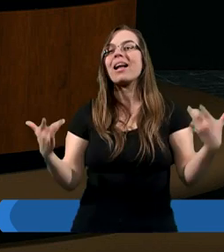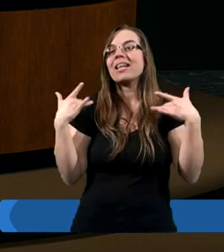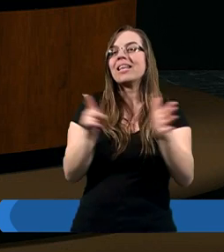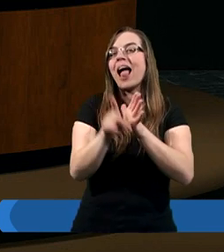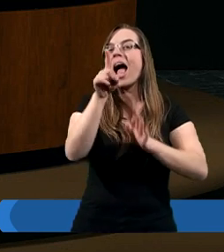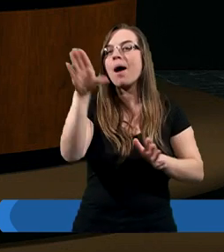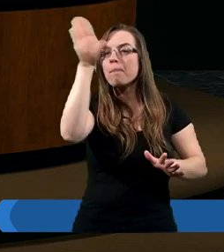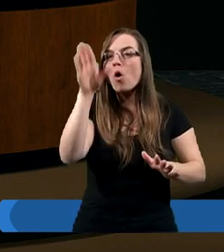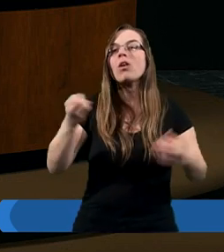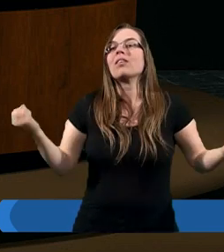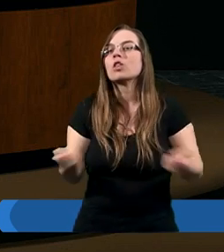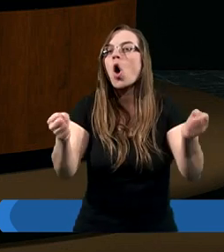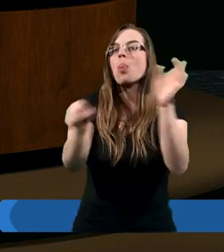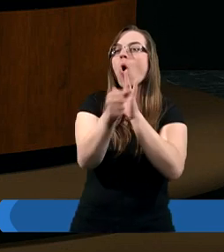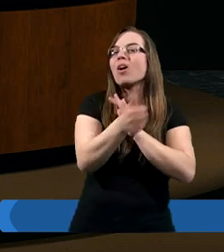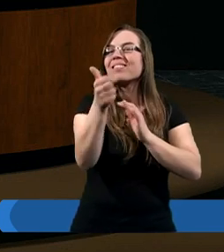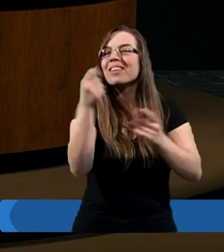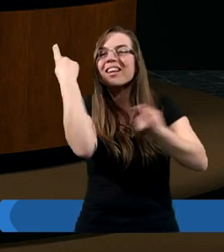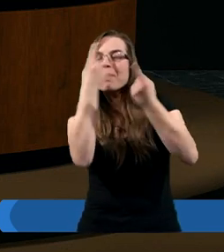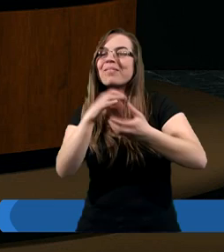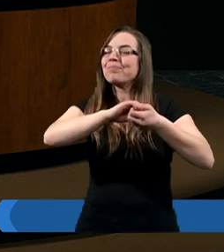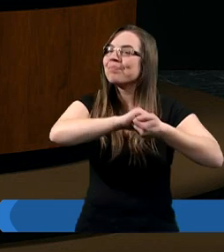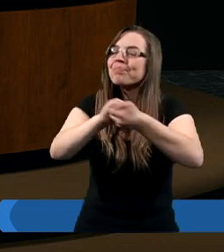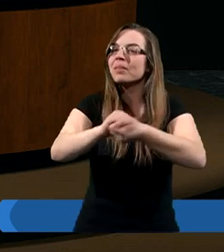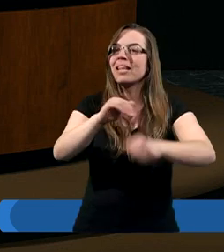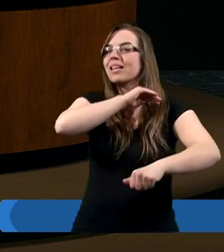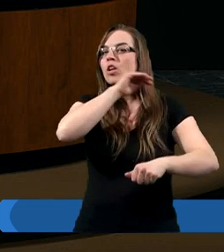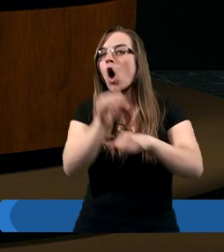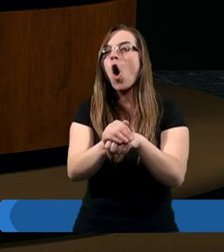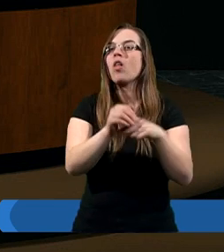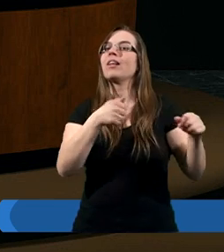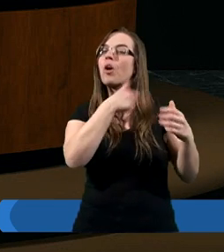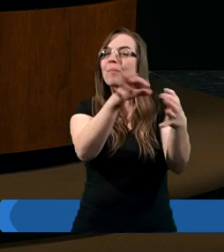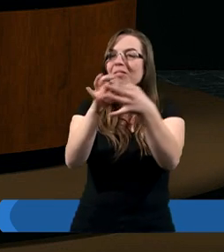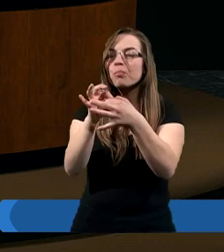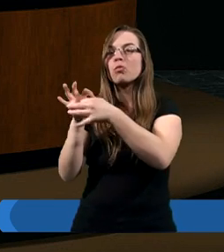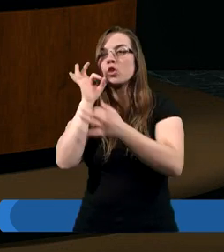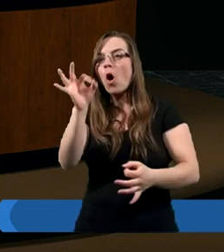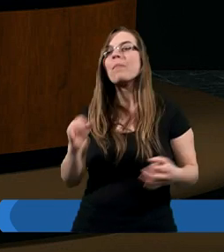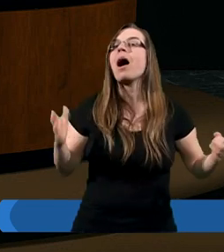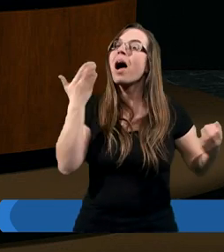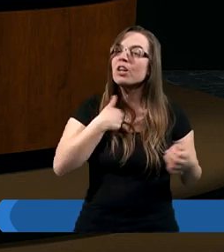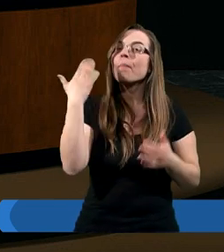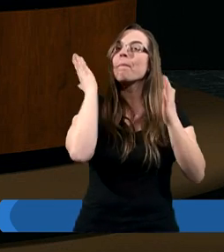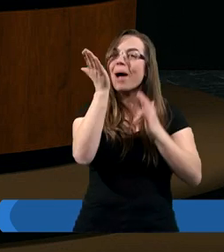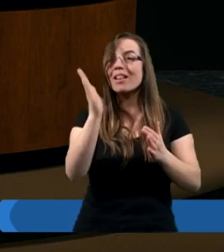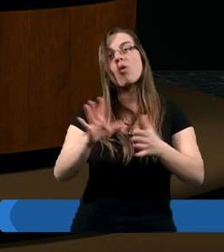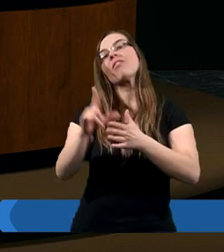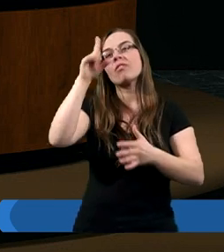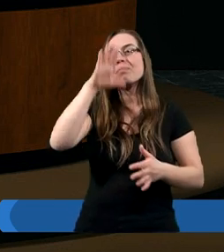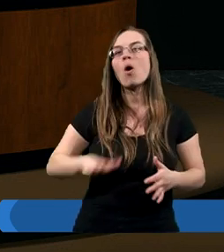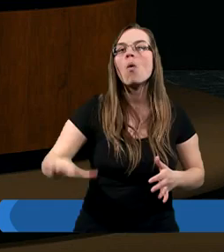Boga, dąży do jednomyślności, dąży do zgody, dąży do tego, aby będąc w